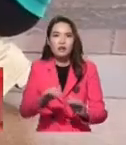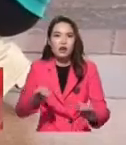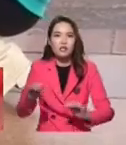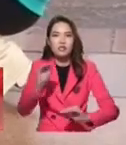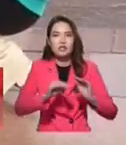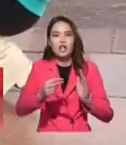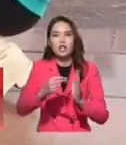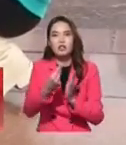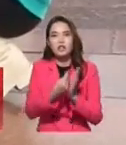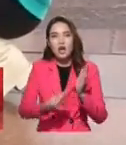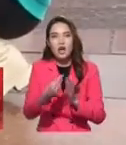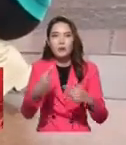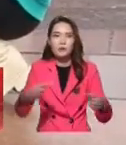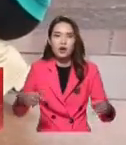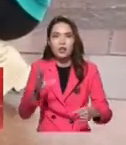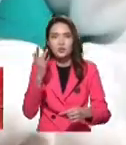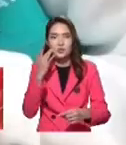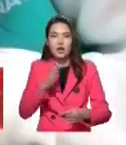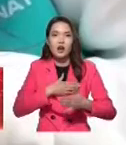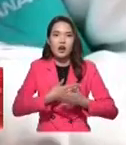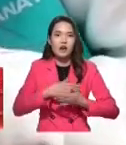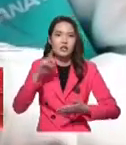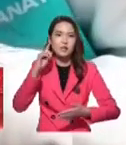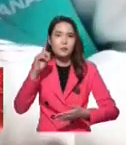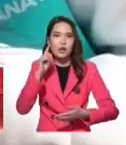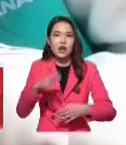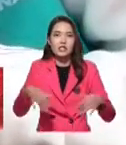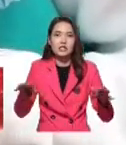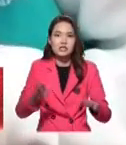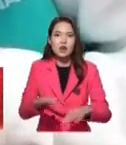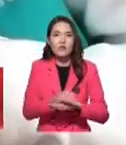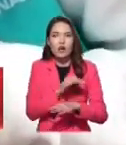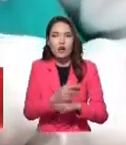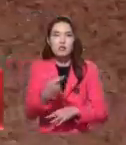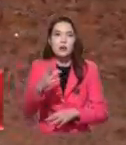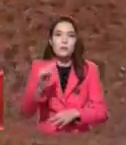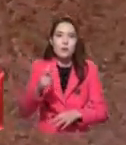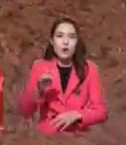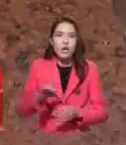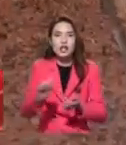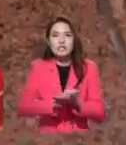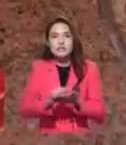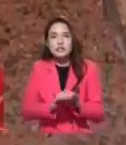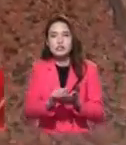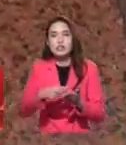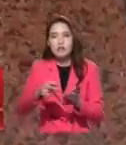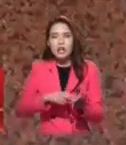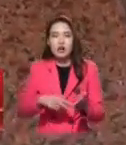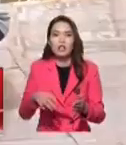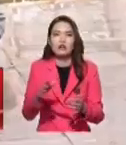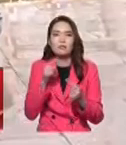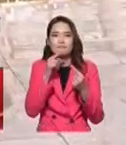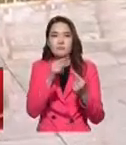оставляют здесь надписи и рисунки. Активисты молодежного крыла, волонтеры и блогеры стирали и закрашивали эти следы